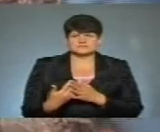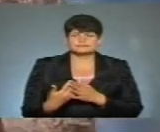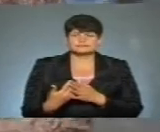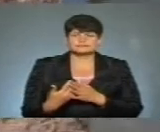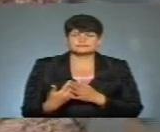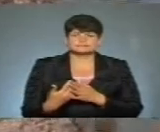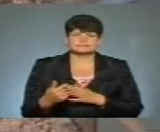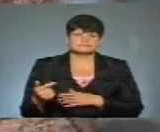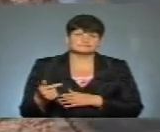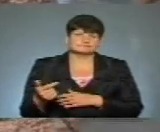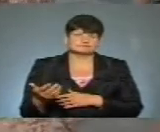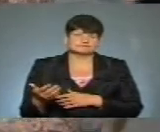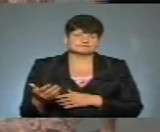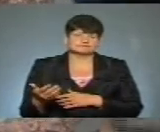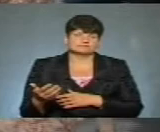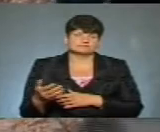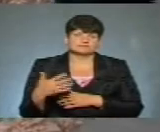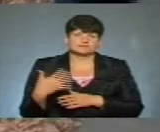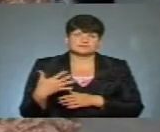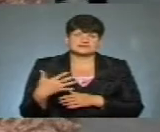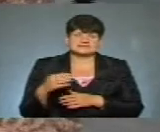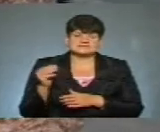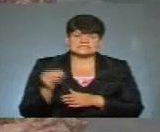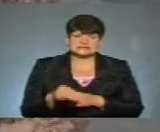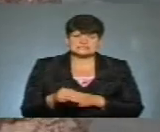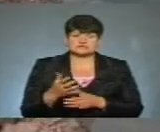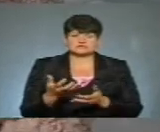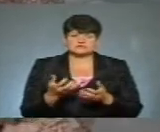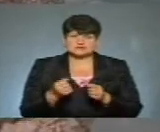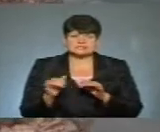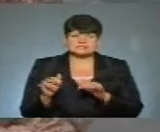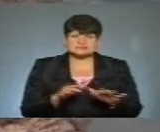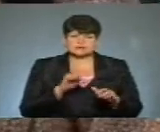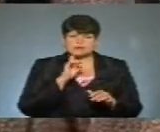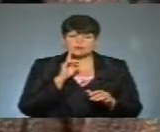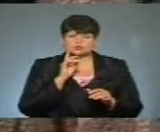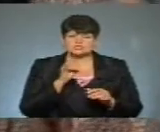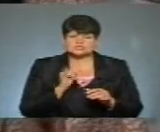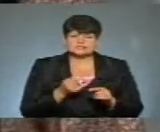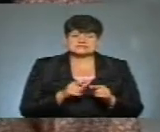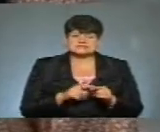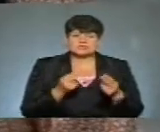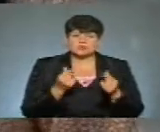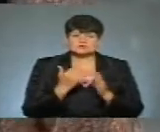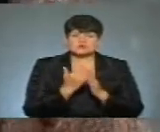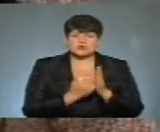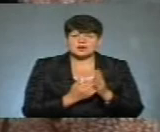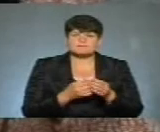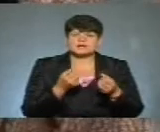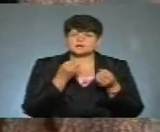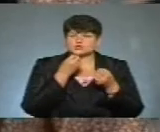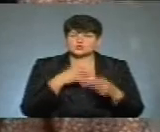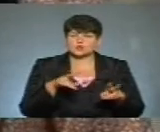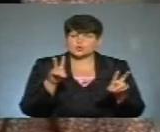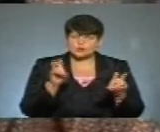мабуть, гривень, десь 50 тисяч, якщо брати саме заходи молодіжні. Це кошти програми «Добре» і